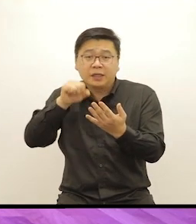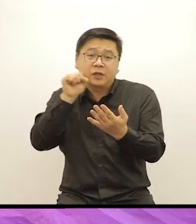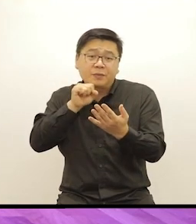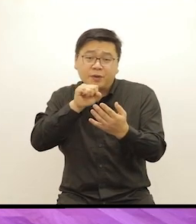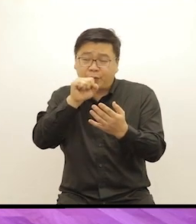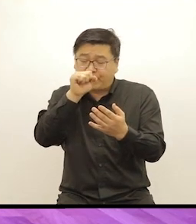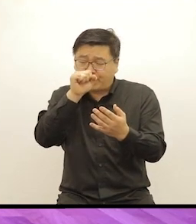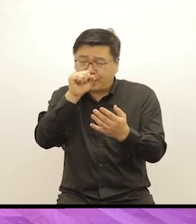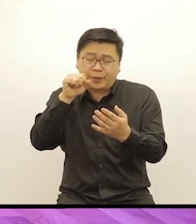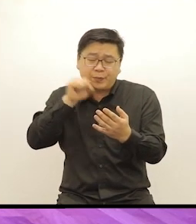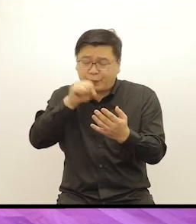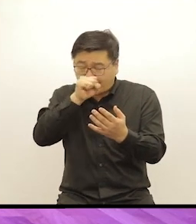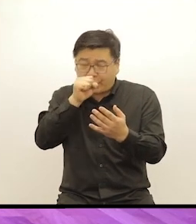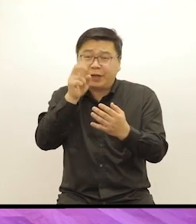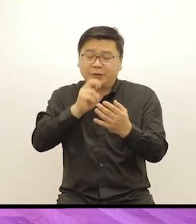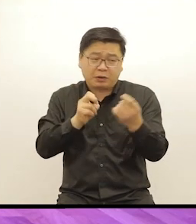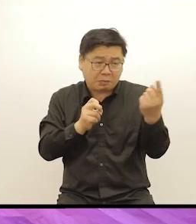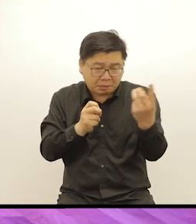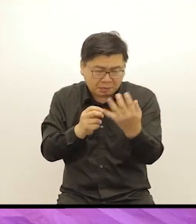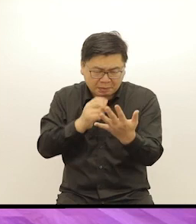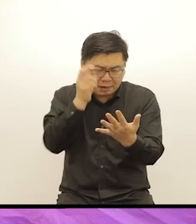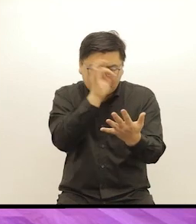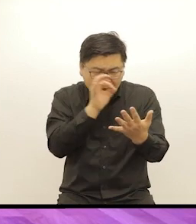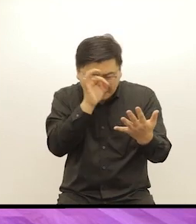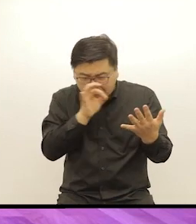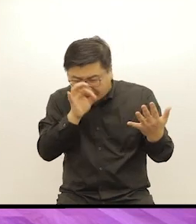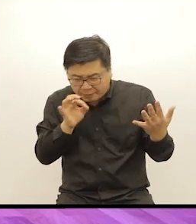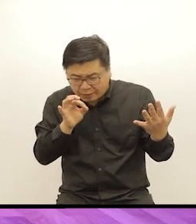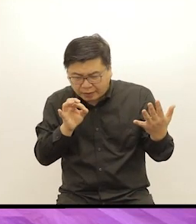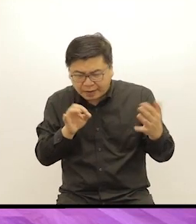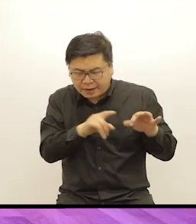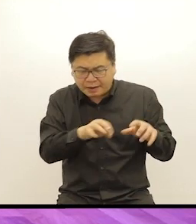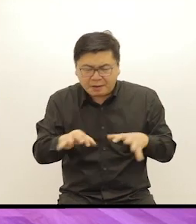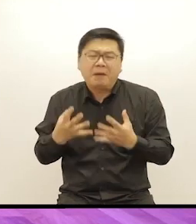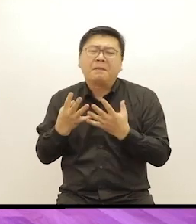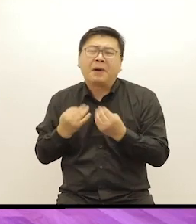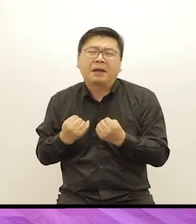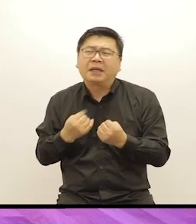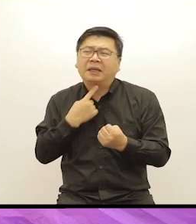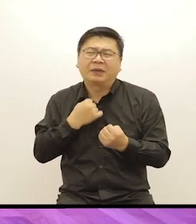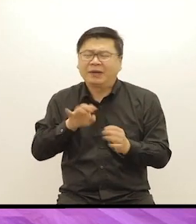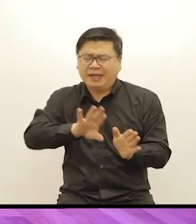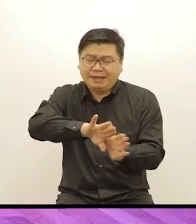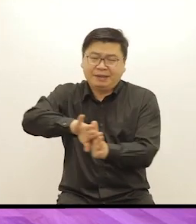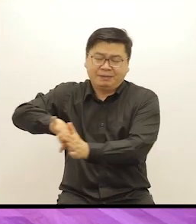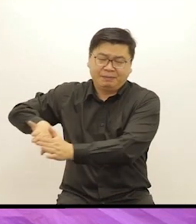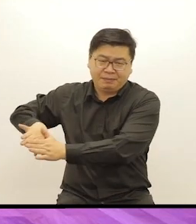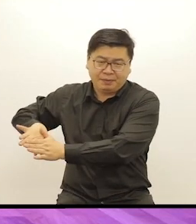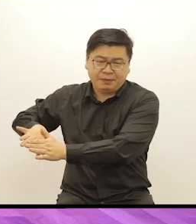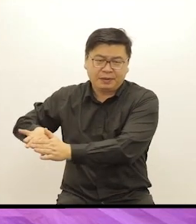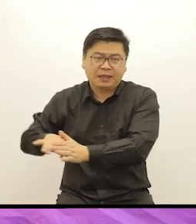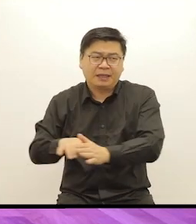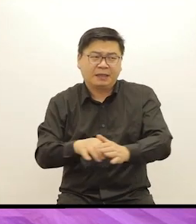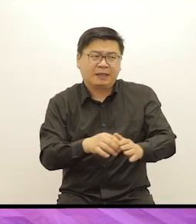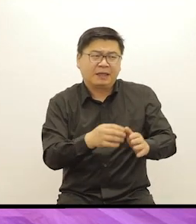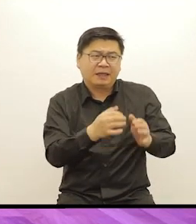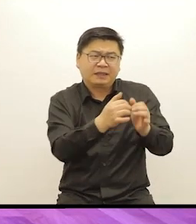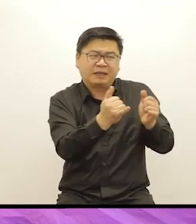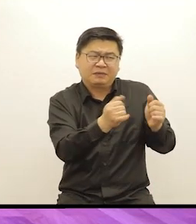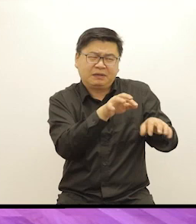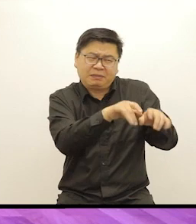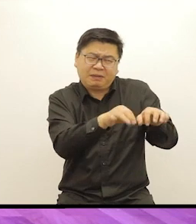예, 여러 가지 곡들을 좀 이렇게 살펴보고 많이 연주되는 곡보다는